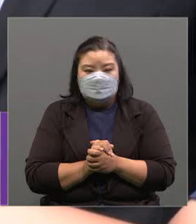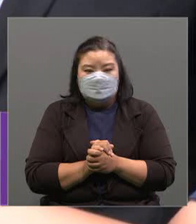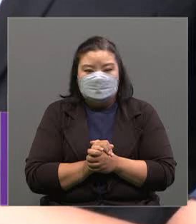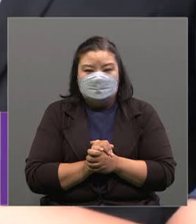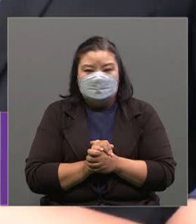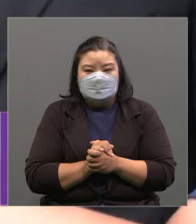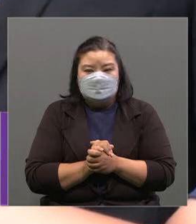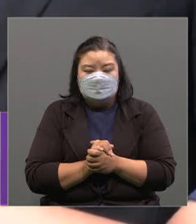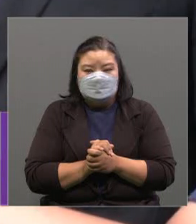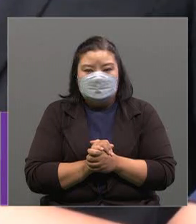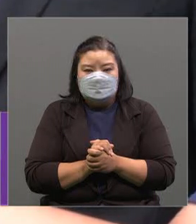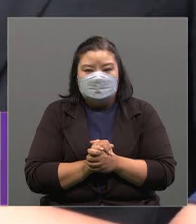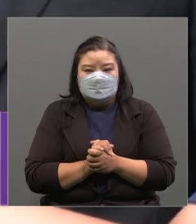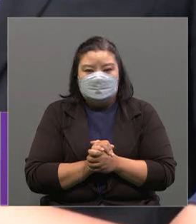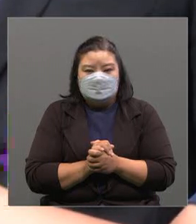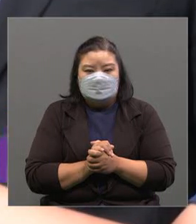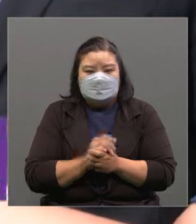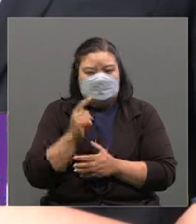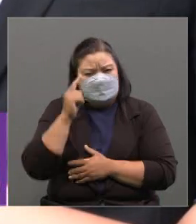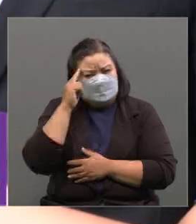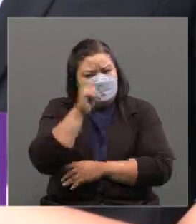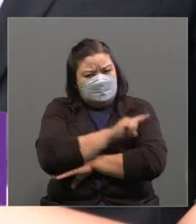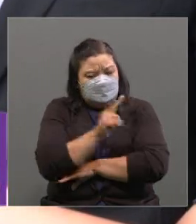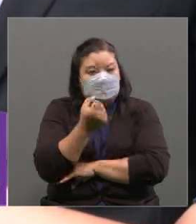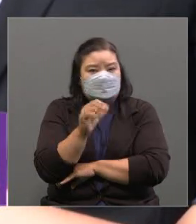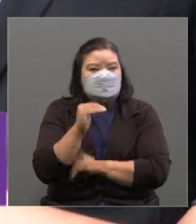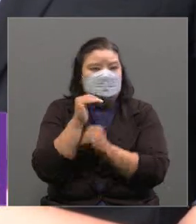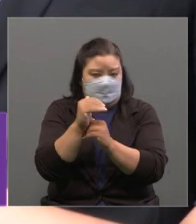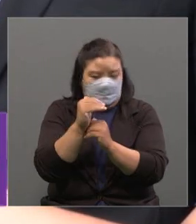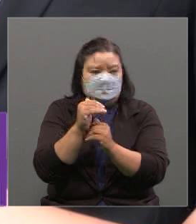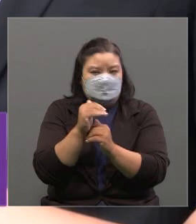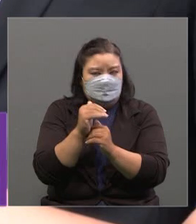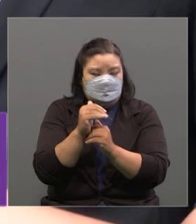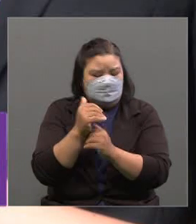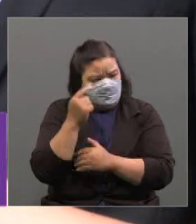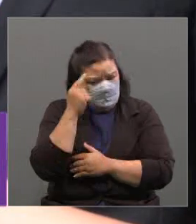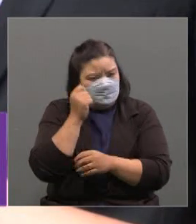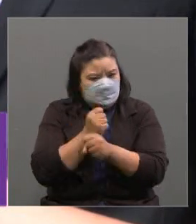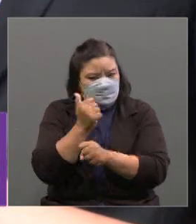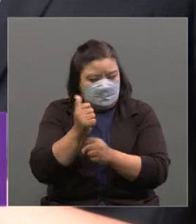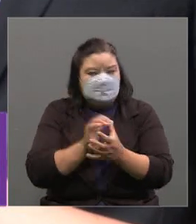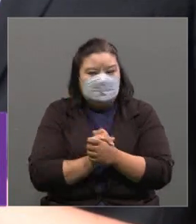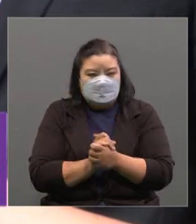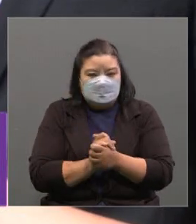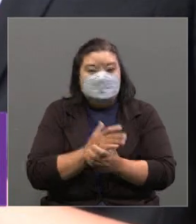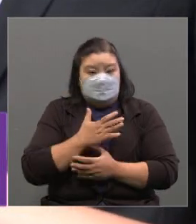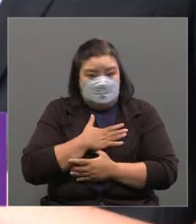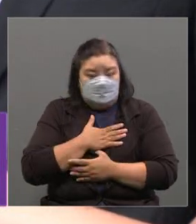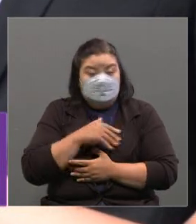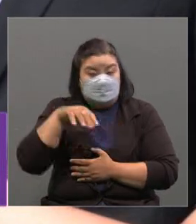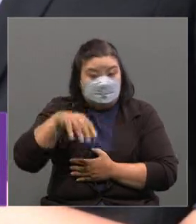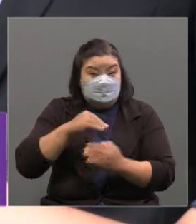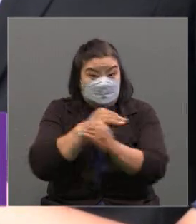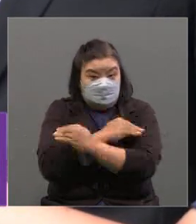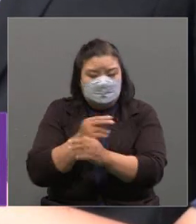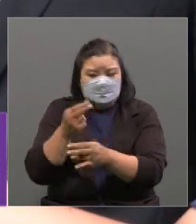คิดว่าไม่เกิน15วันจะมีความคืบหน้าไปพอสมควรทีเดียวทางหลวงมีอำนาจทำได้เองนะฮะวินัยของเขาเ